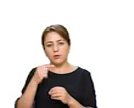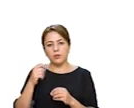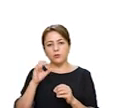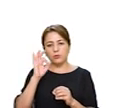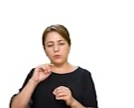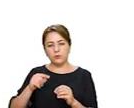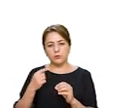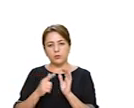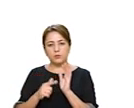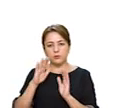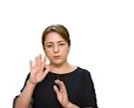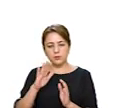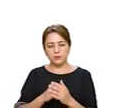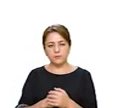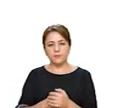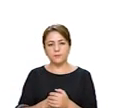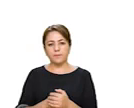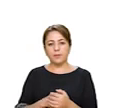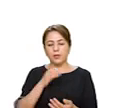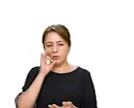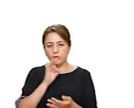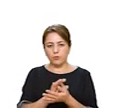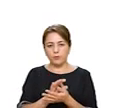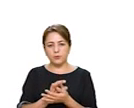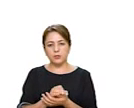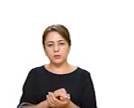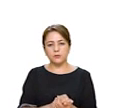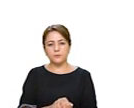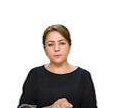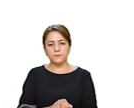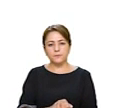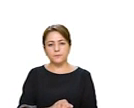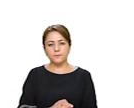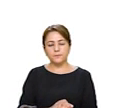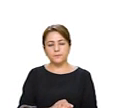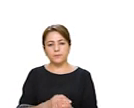minus 0.175 ni. Va natijamiz